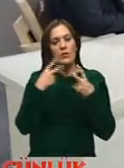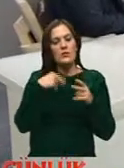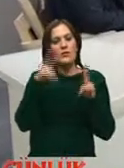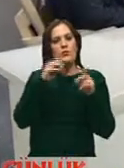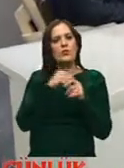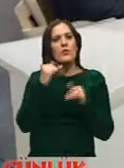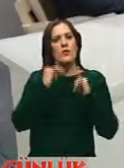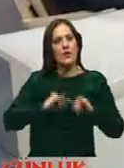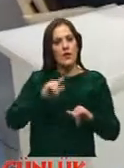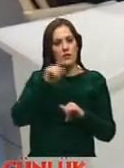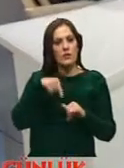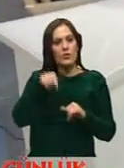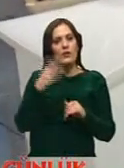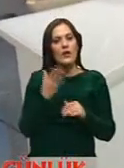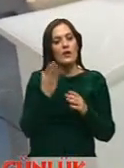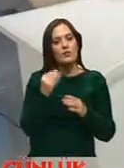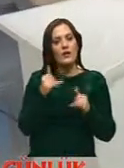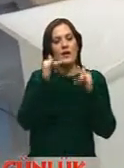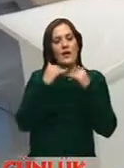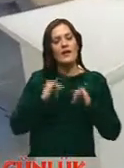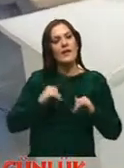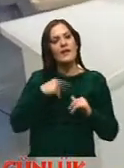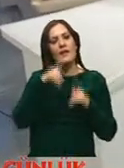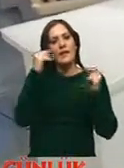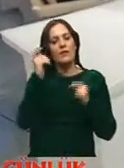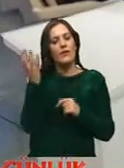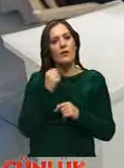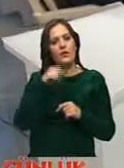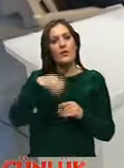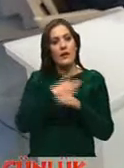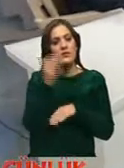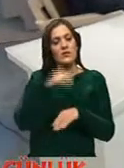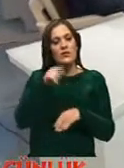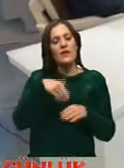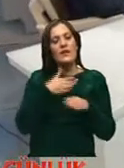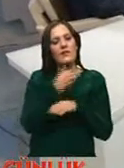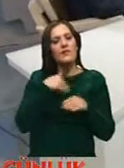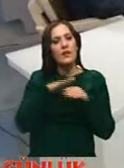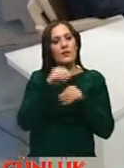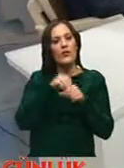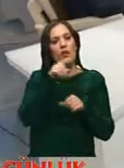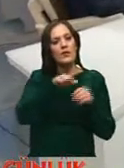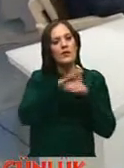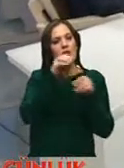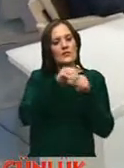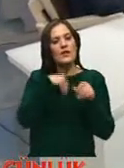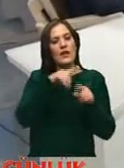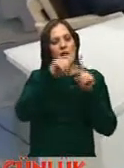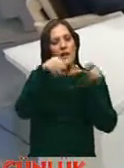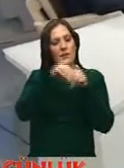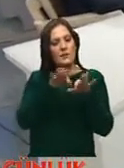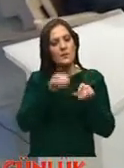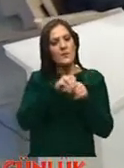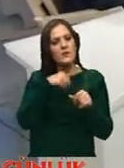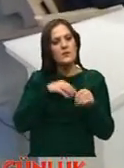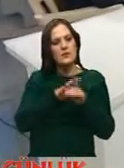çok rahatlar. Burada daha çok keyif alıyorlar. Yani orada gerçek geliyor onlara ve gerçek hayatta da orada yaşadıklarını, ekranda